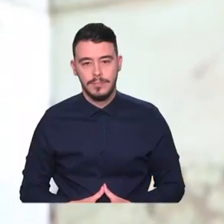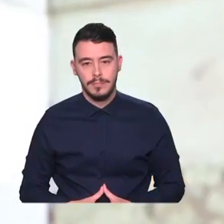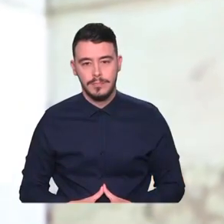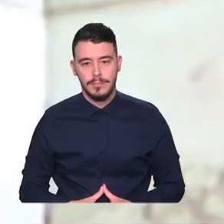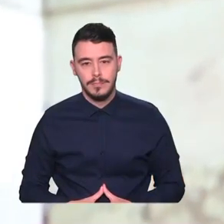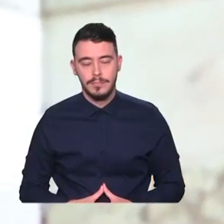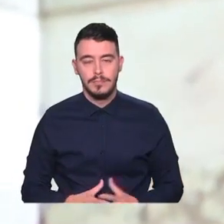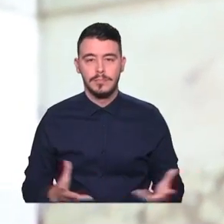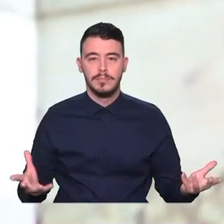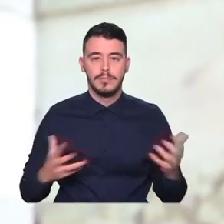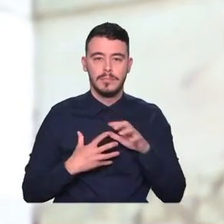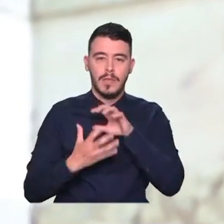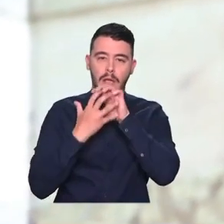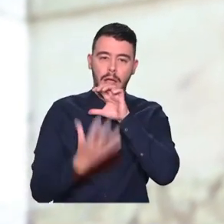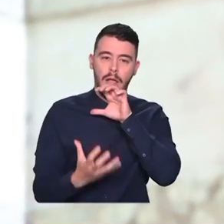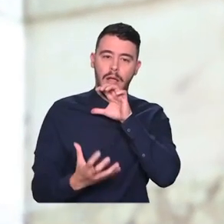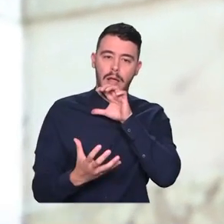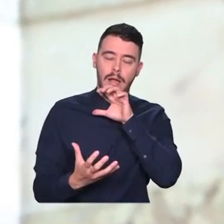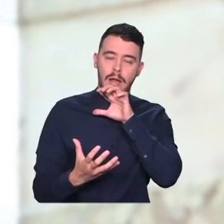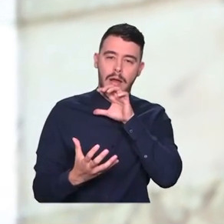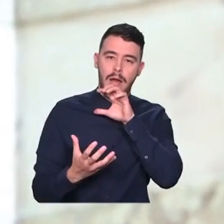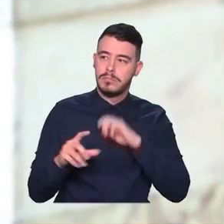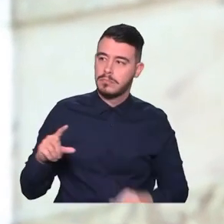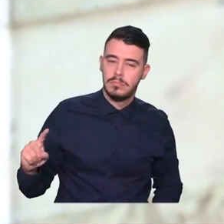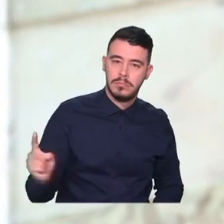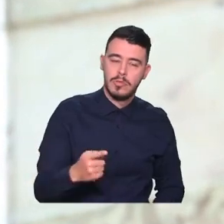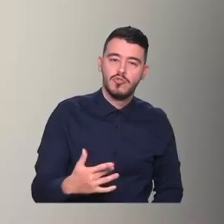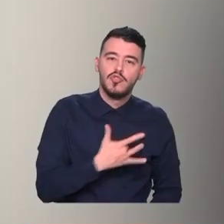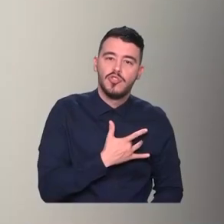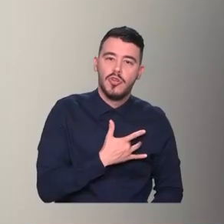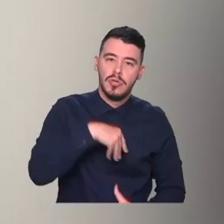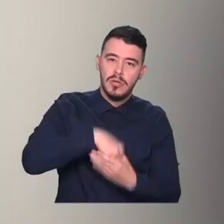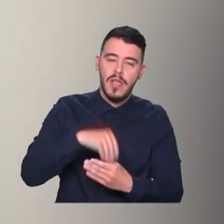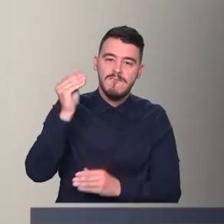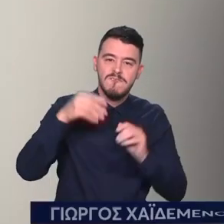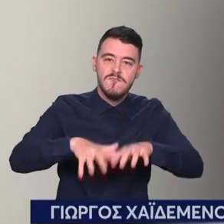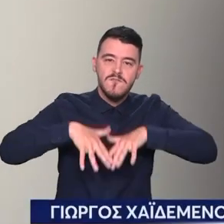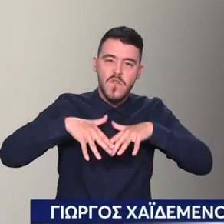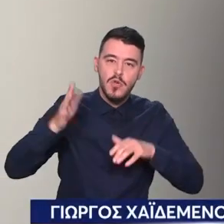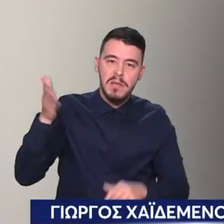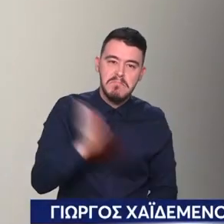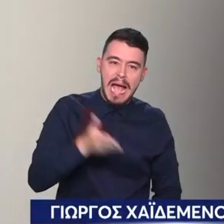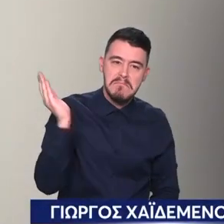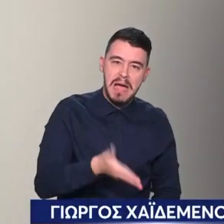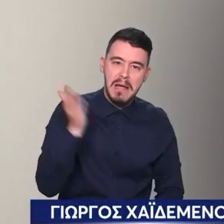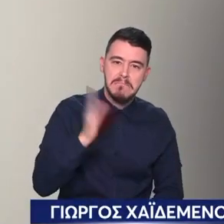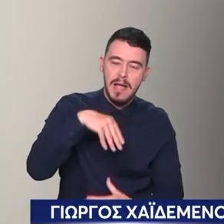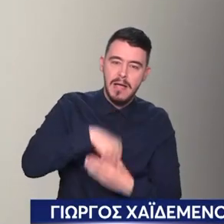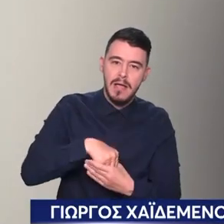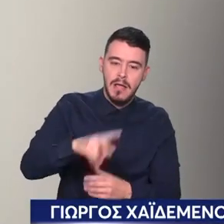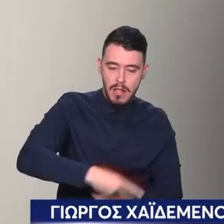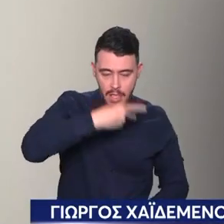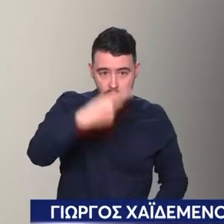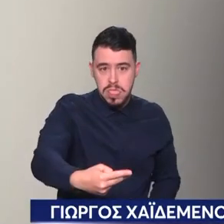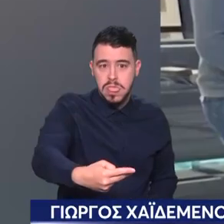Με το στόμα ανοιχτό, άφωνοι από τις σκηνές που εκτυλίσσονται μπροστά τους μέσα στη Βουλή, με έναν βουλευτή να βρίσκεται πεσμένο στο πάτωμα και τον συνάδελφό του που